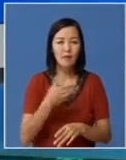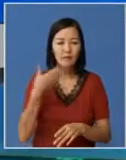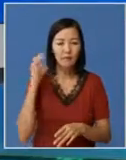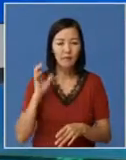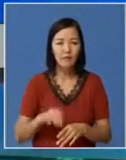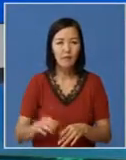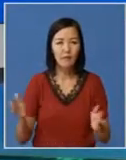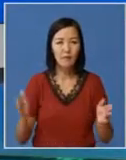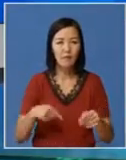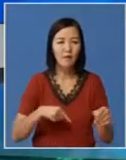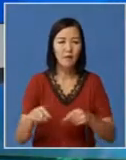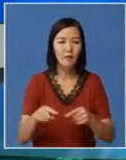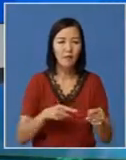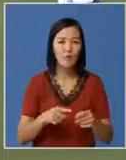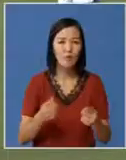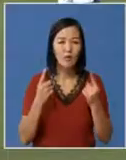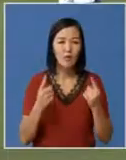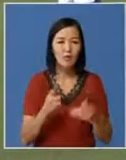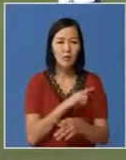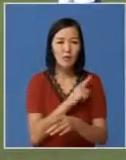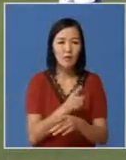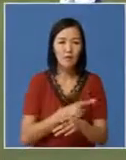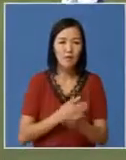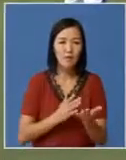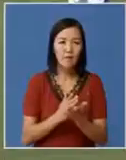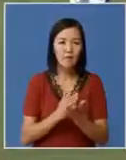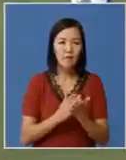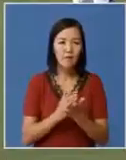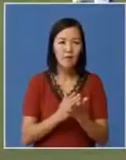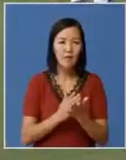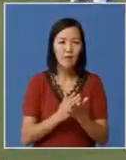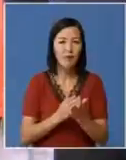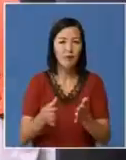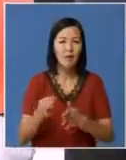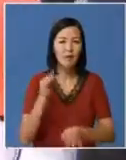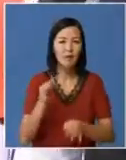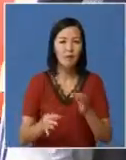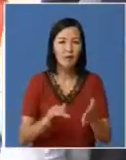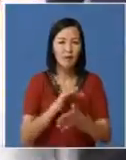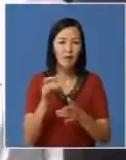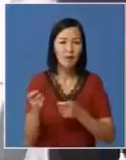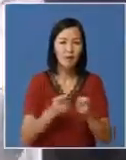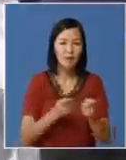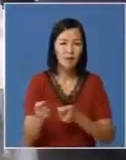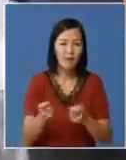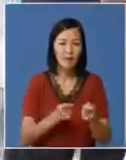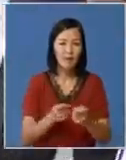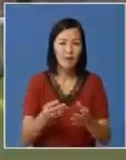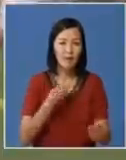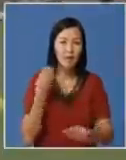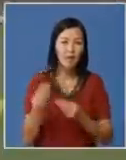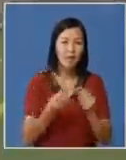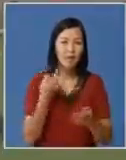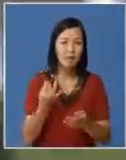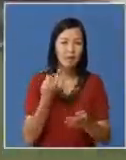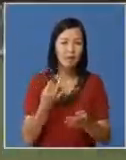по мини-футболу. За титул сильнейшего боролись ветераны афганской войны, сотрудники областного суда и городского акимата. Игра выдалась зрелищной,